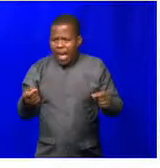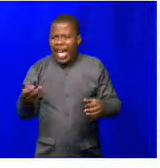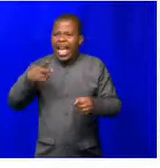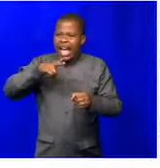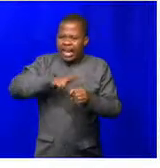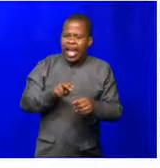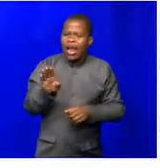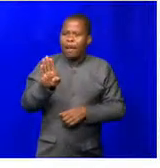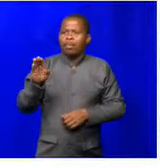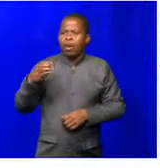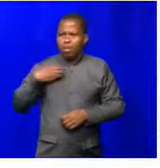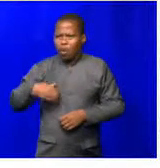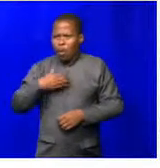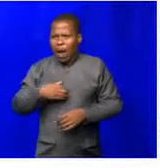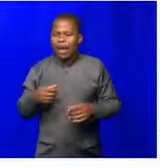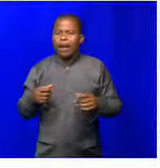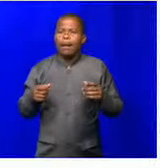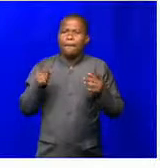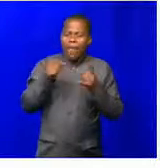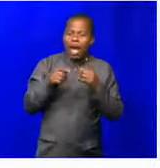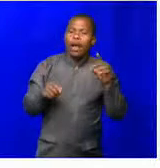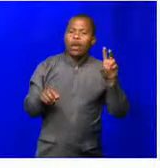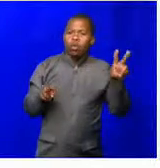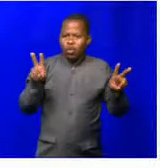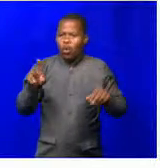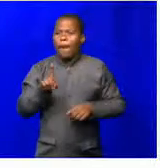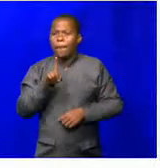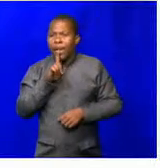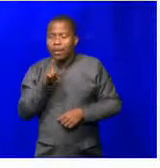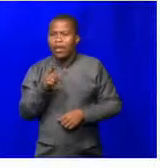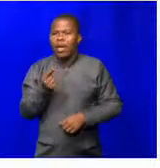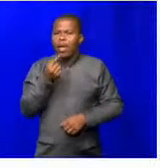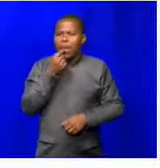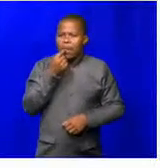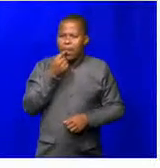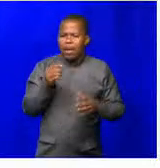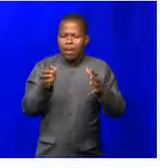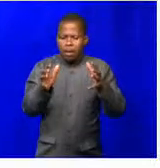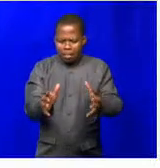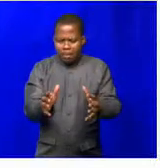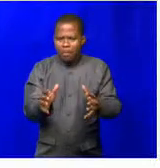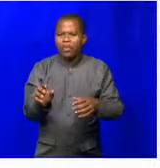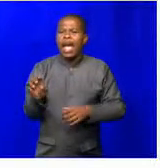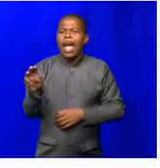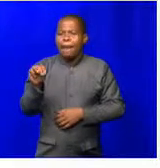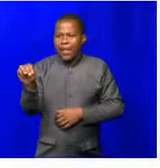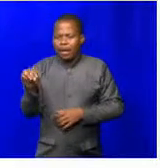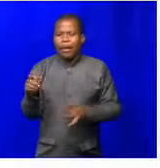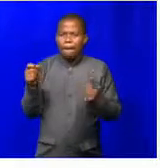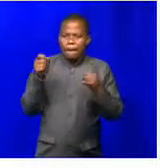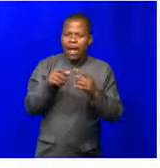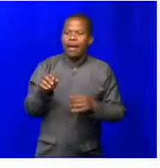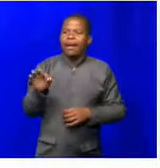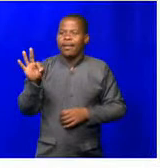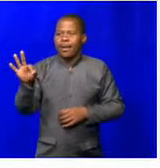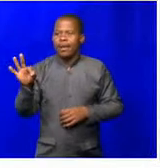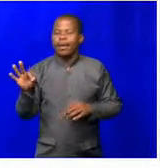safuna kulinganisa iMadrid bese ithola ipenalty eshaywe nguRodrigo waphela incobile iReal Madrid ngamagoli amathathu